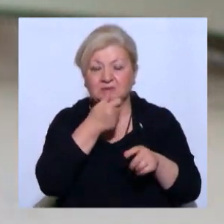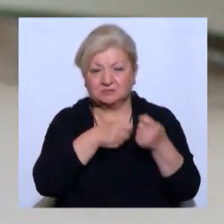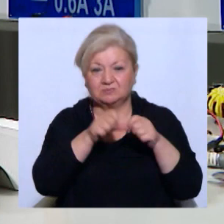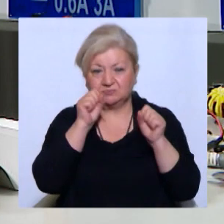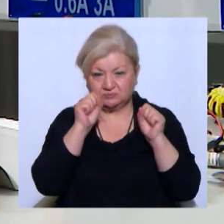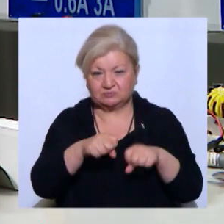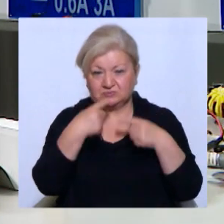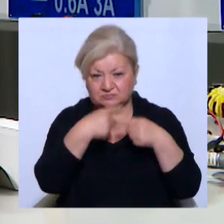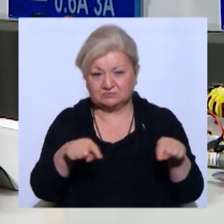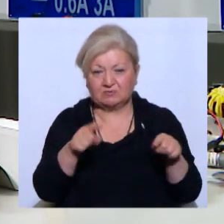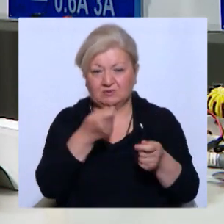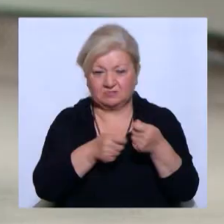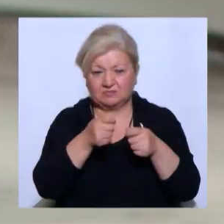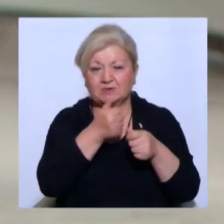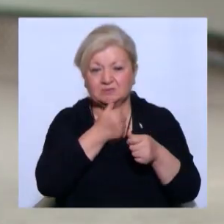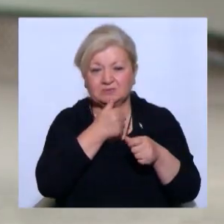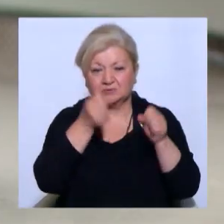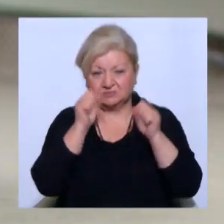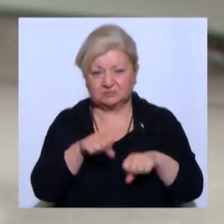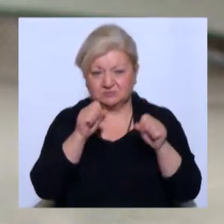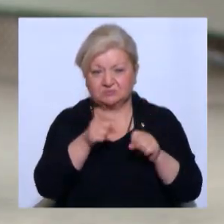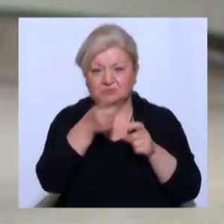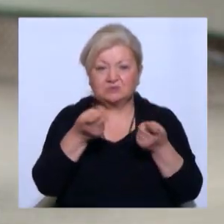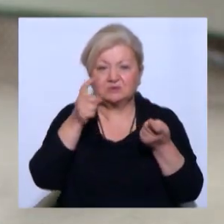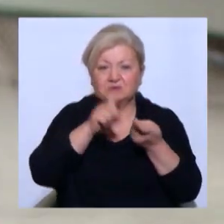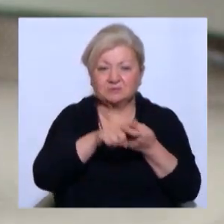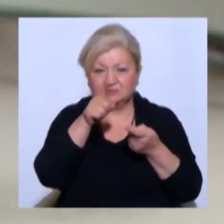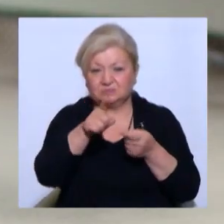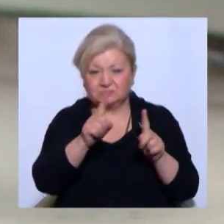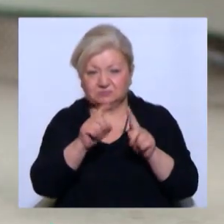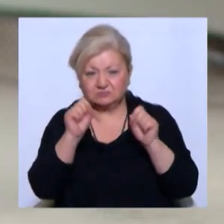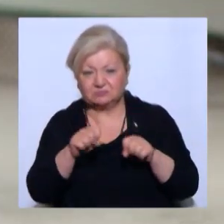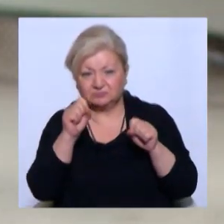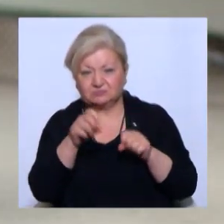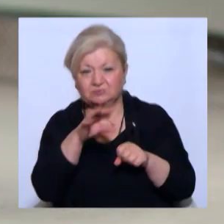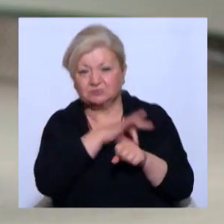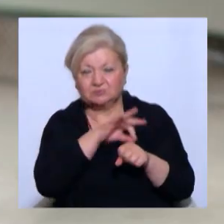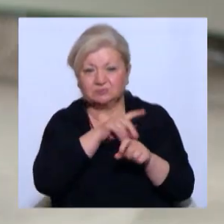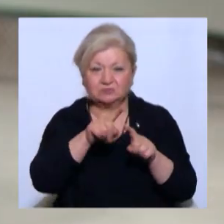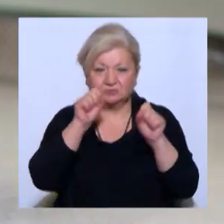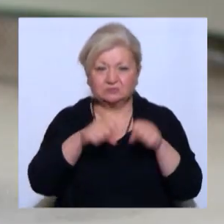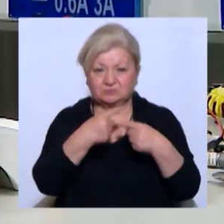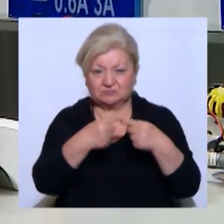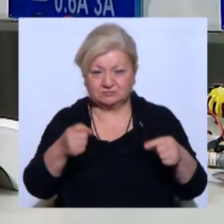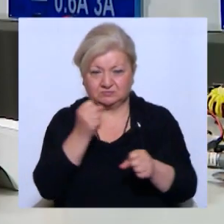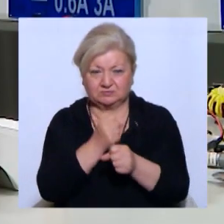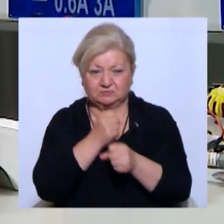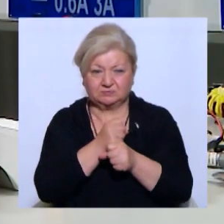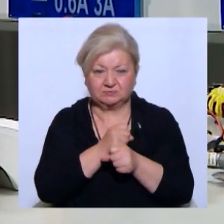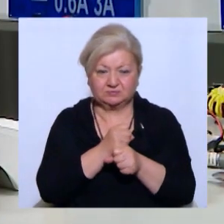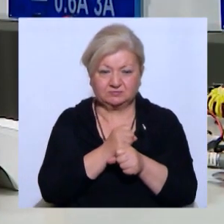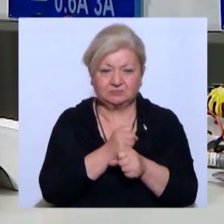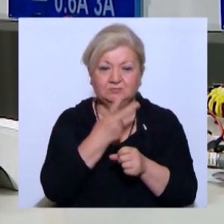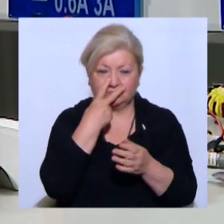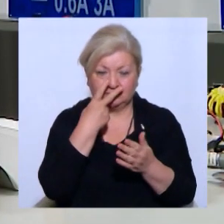ნისლი. ამ ექსპერიმენტის საშუალებით სხვა ტიპის ექსპერიმენტით შეგიძლიათ, რაც ტენიანობასთან არის დაკავშირებული, ამის